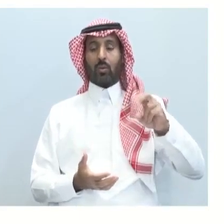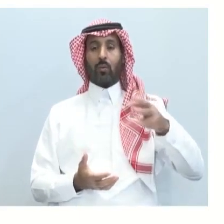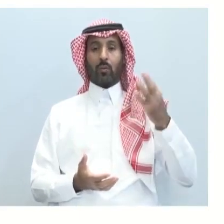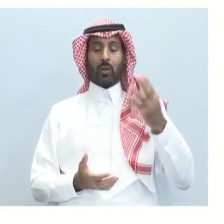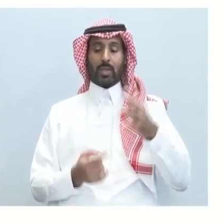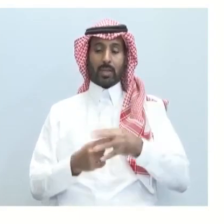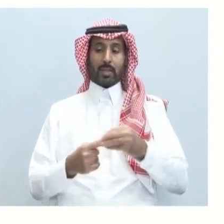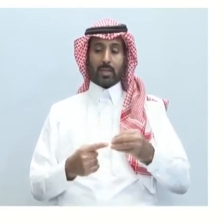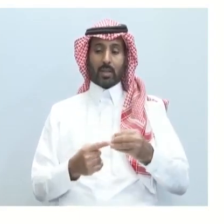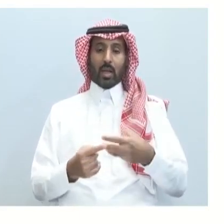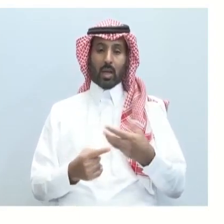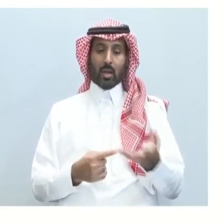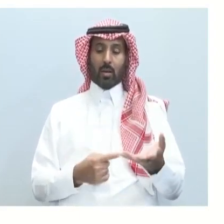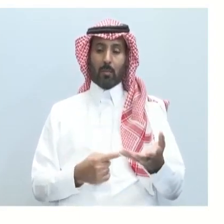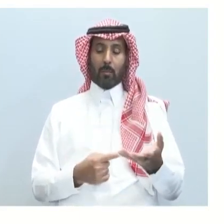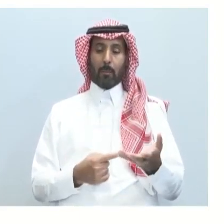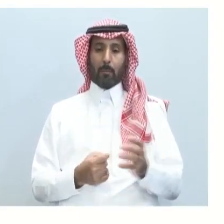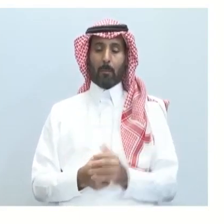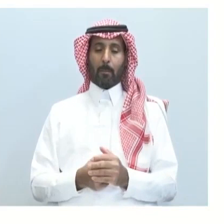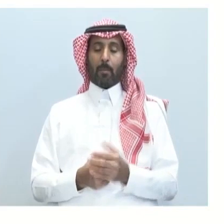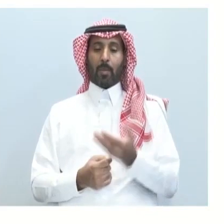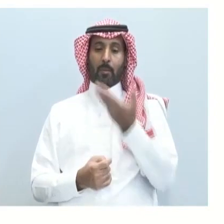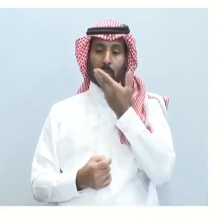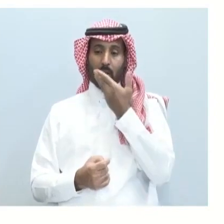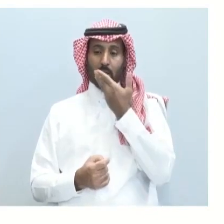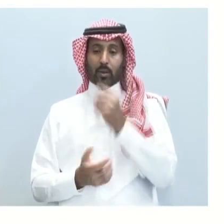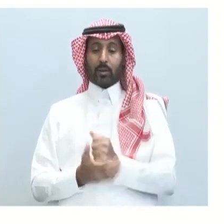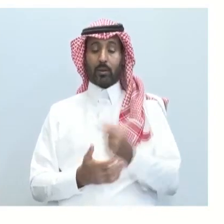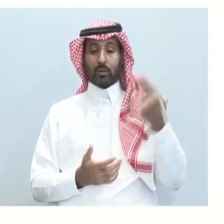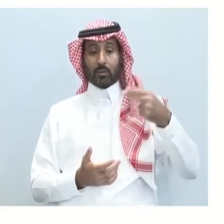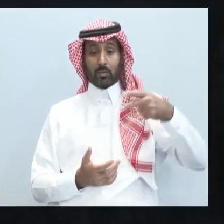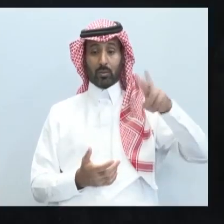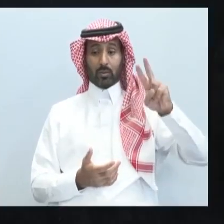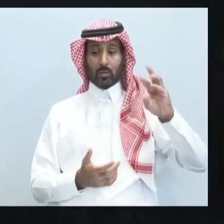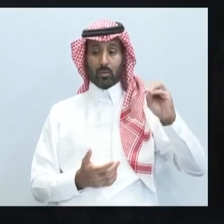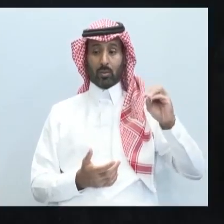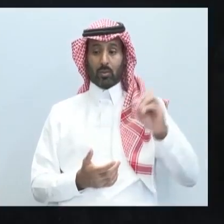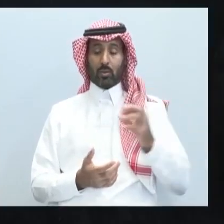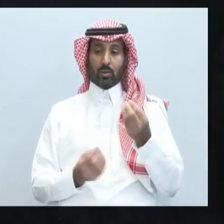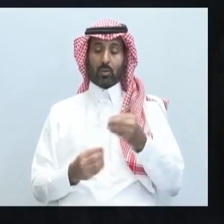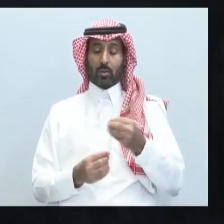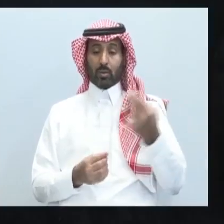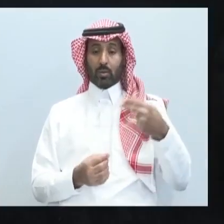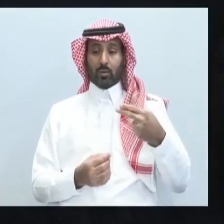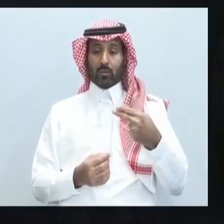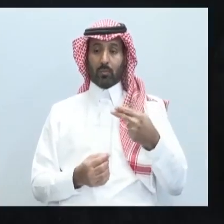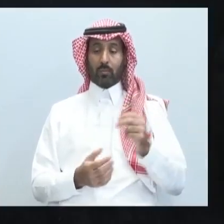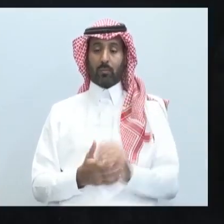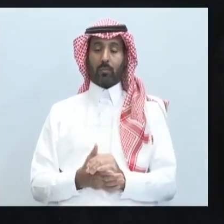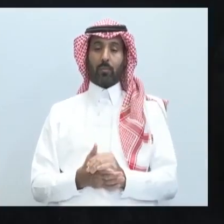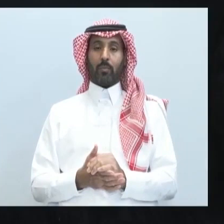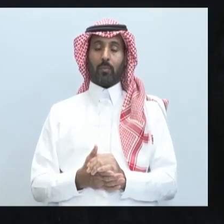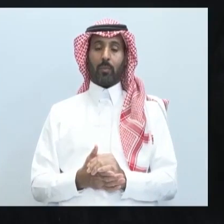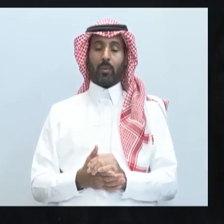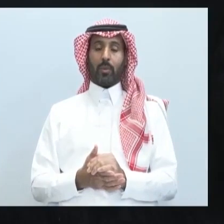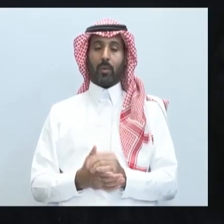اعطى مين اعطى ماء اعطى ماء الماء اللي هو ايون الهيدروجين اذا ما دام انه يحتوي الهيدروجين فانه عباره